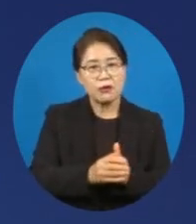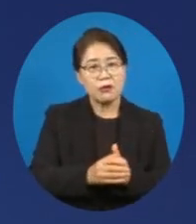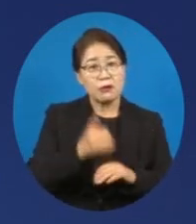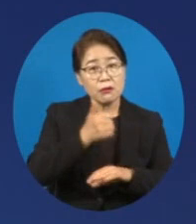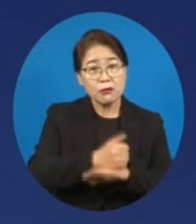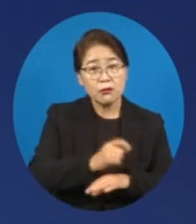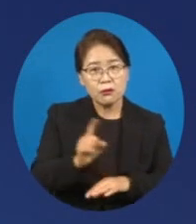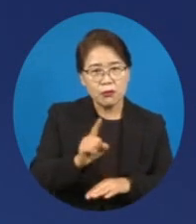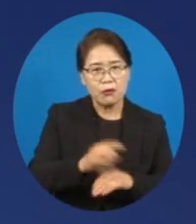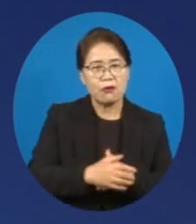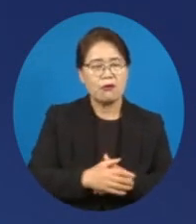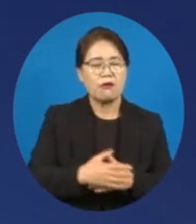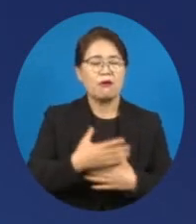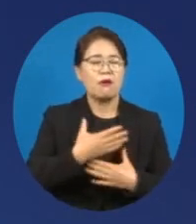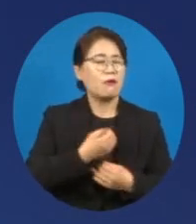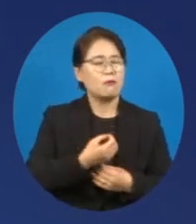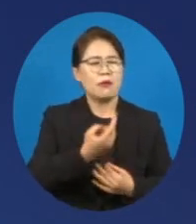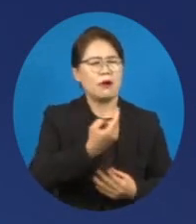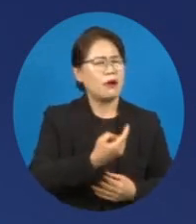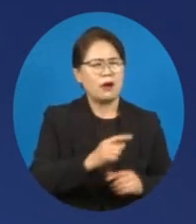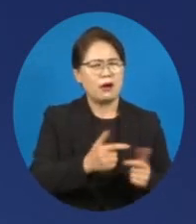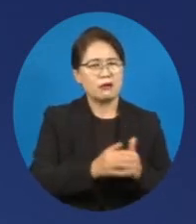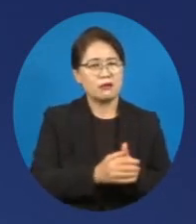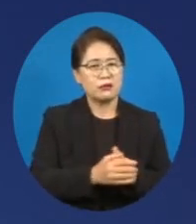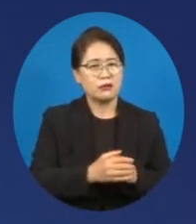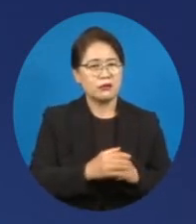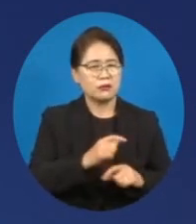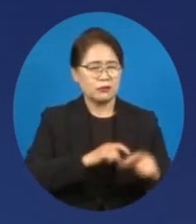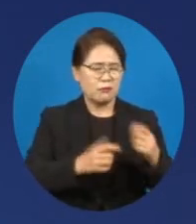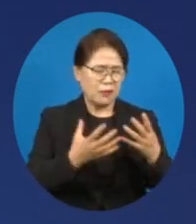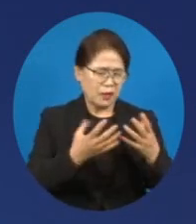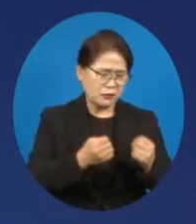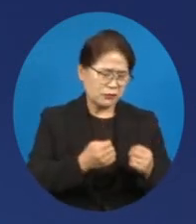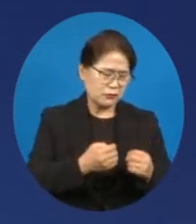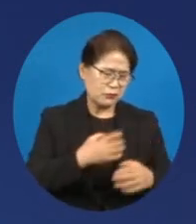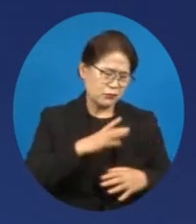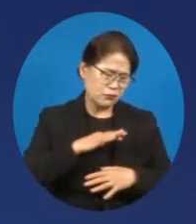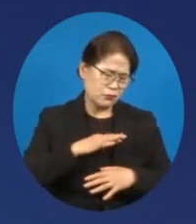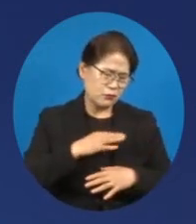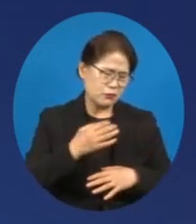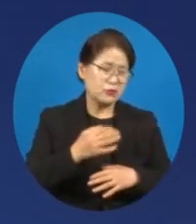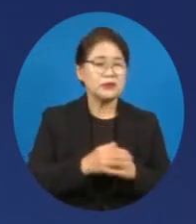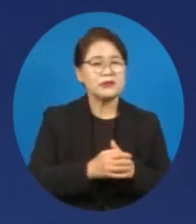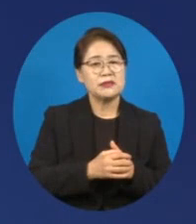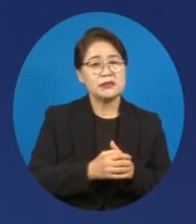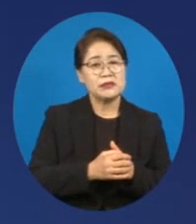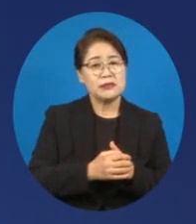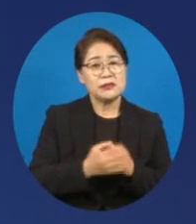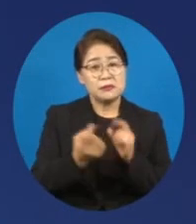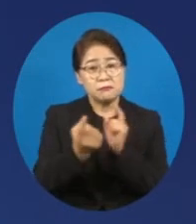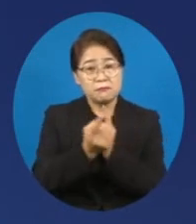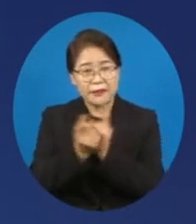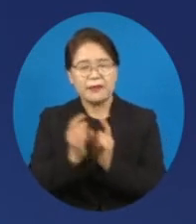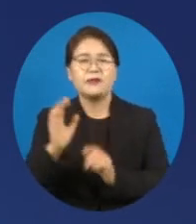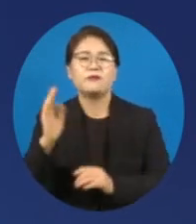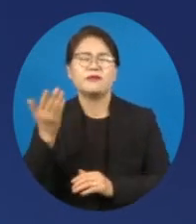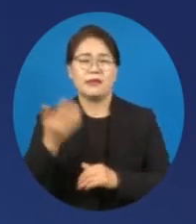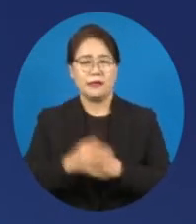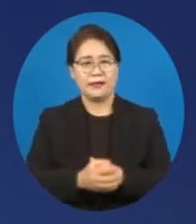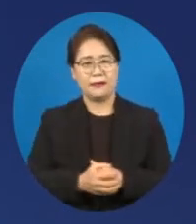결론이 뭔지 아세요 평안이 많은 것이 아니라 더 많은 두려움이 내게 엄습한다는 사실이 여러분 경험하신 분은 나올 거예요